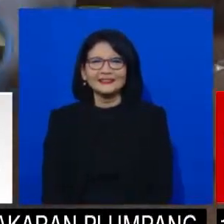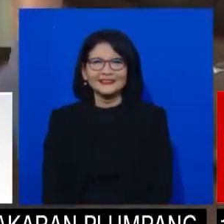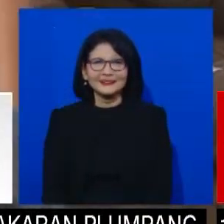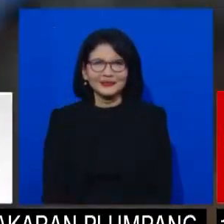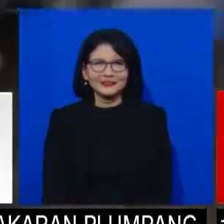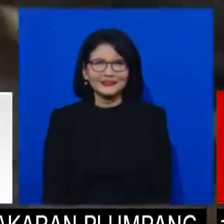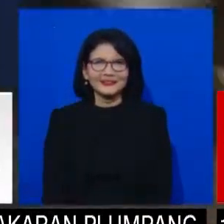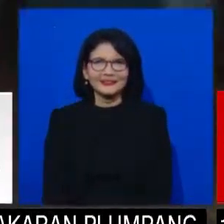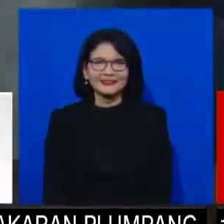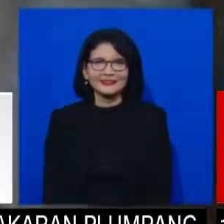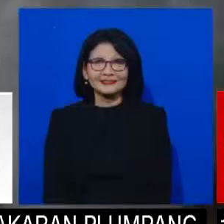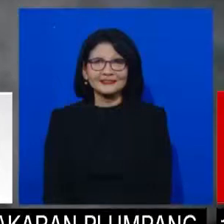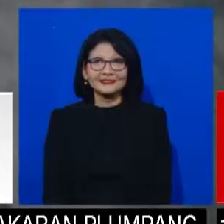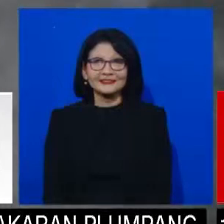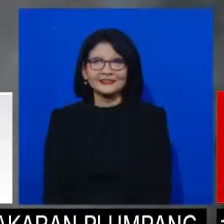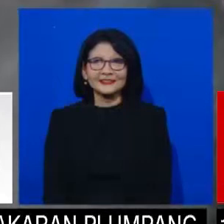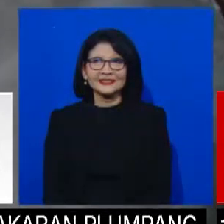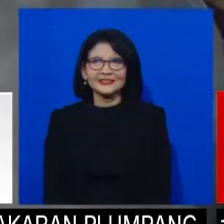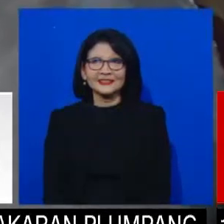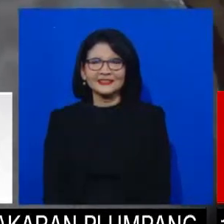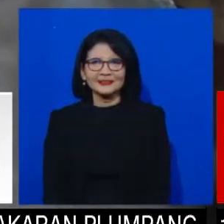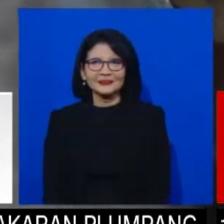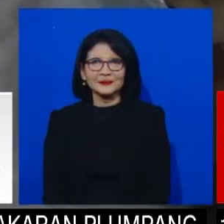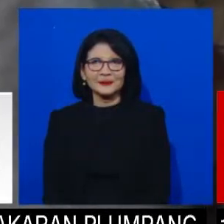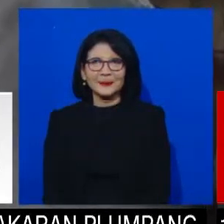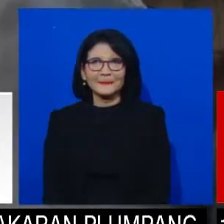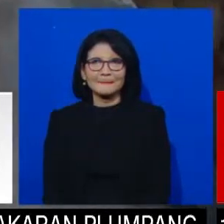Aduh. Ah, yuk. Apa ya? Pakai palu gede.